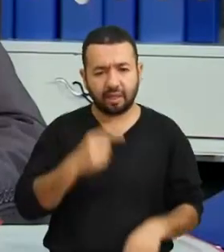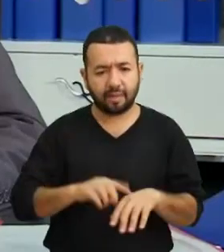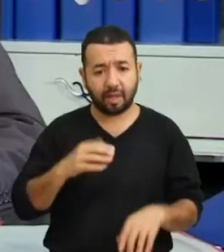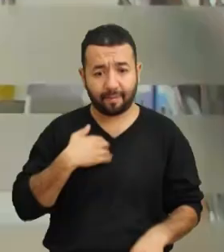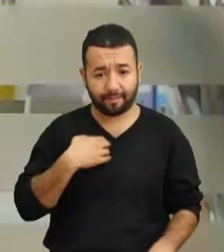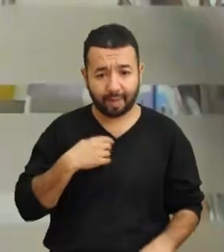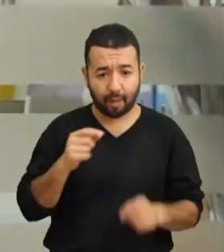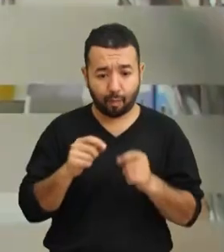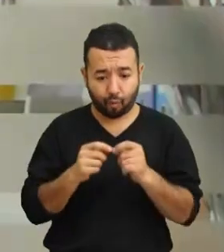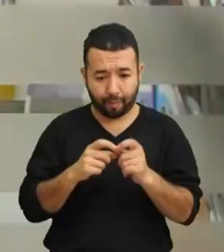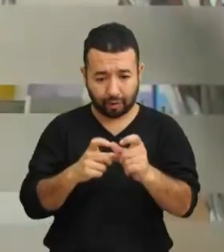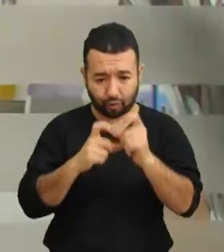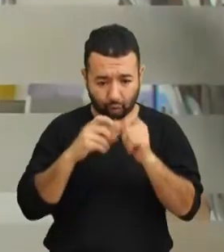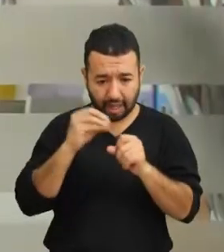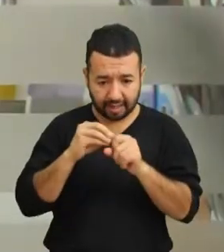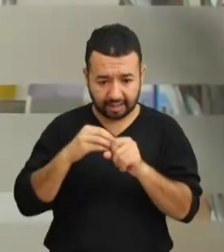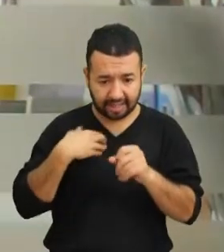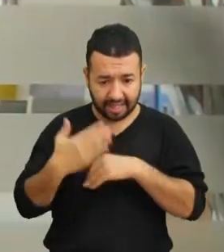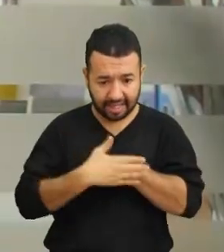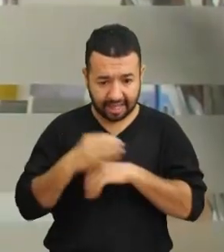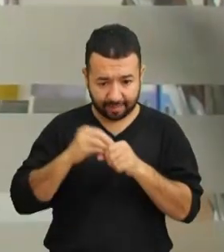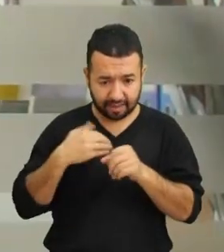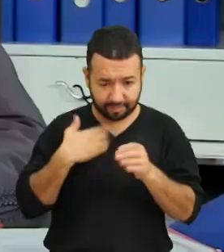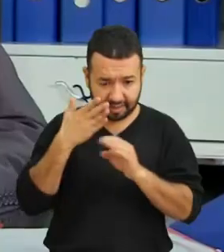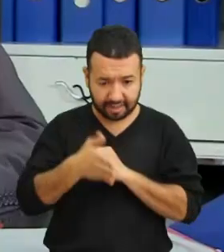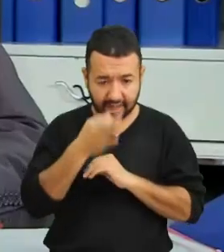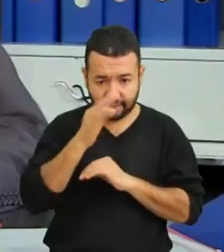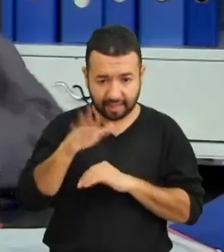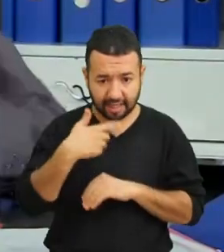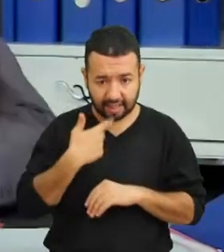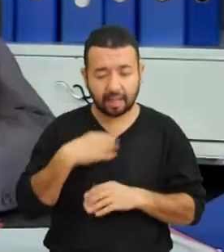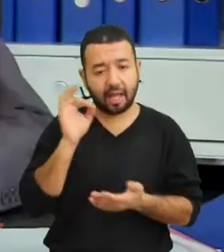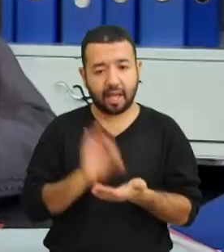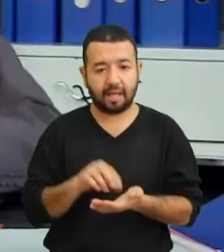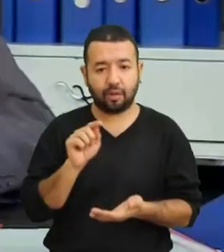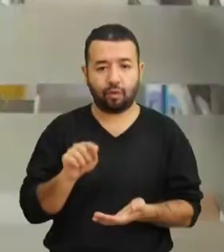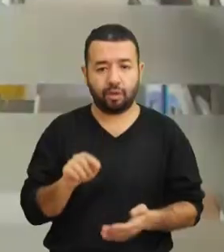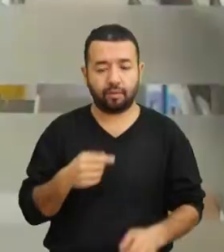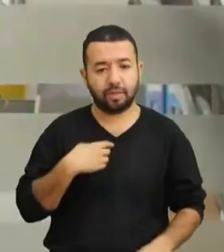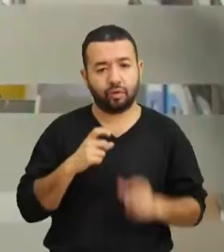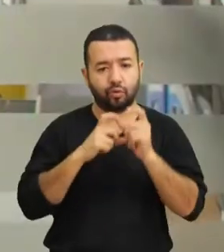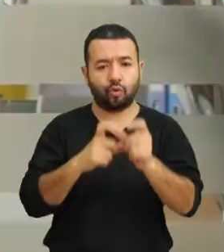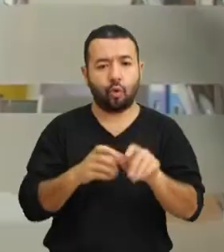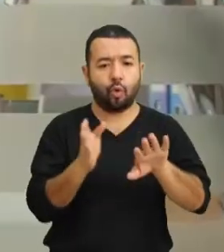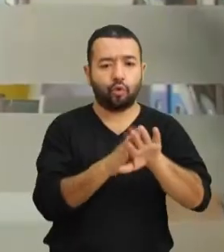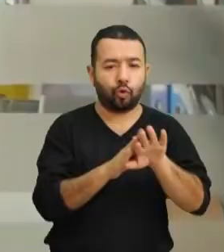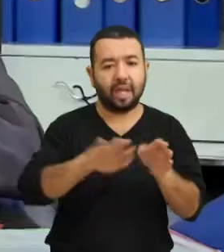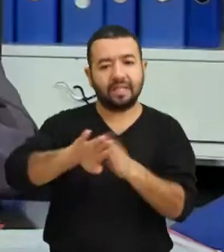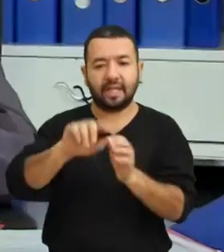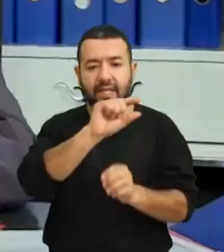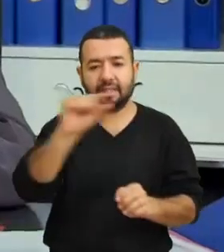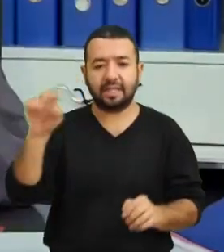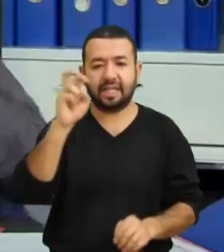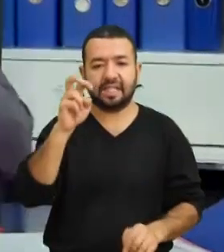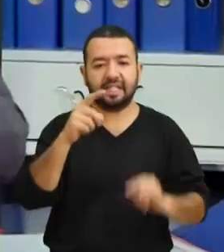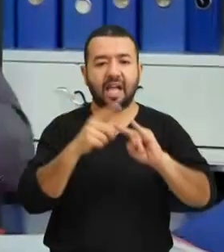beni buraya bulmacaya yardım etmem için mi çağırıyorsunuz? Aynen öyle. Ve soruyorum. Soldan sağa 8 harf.